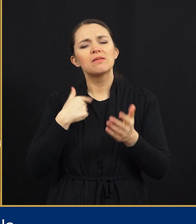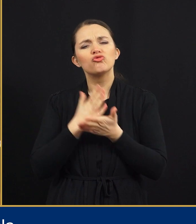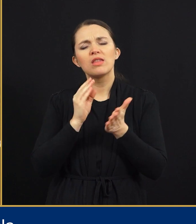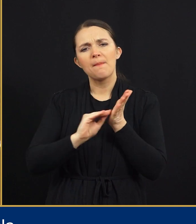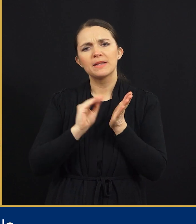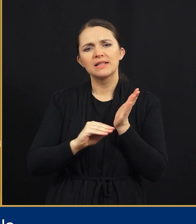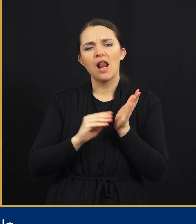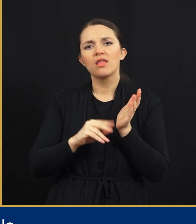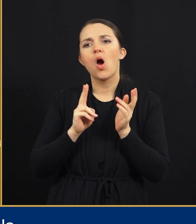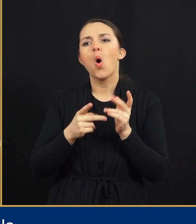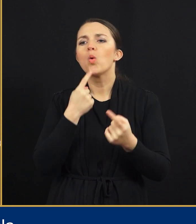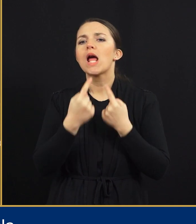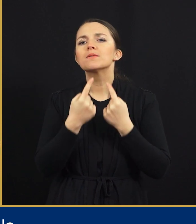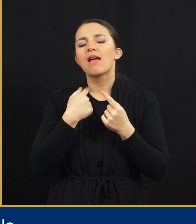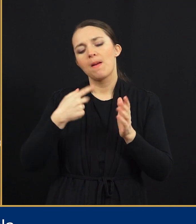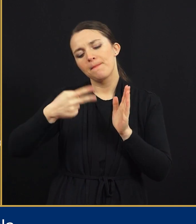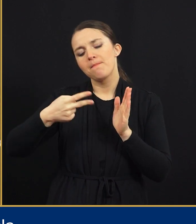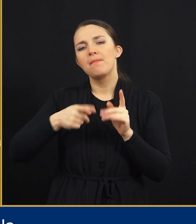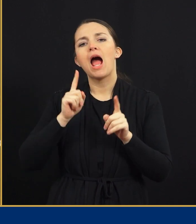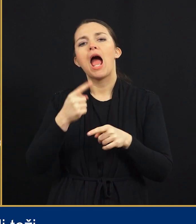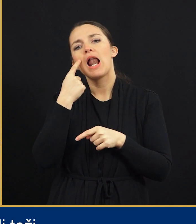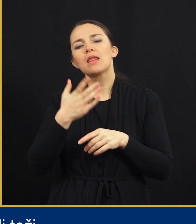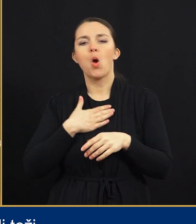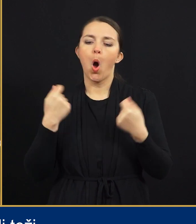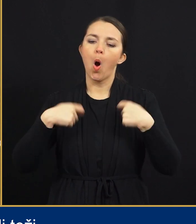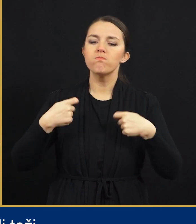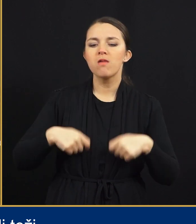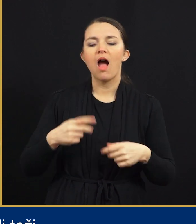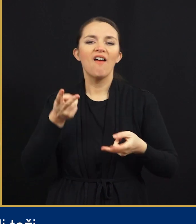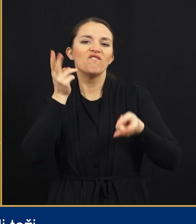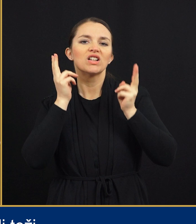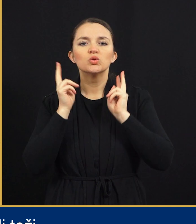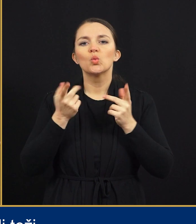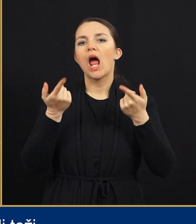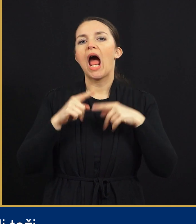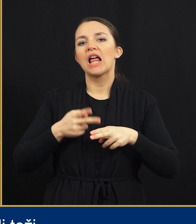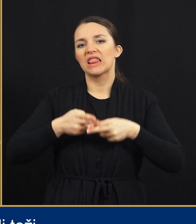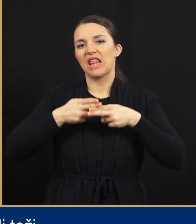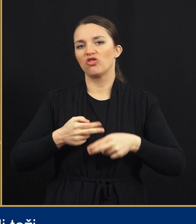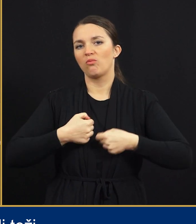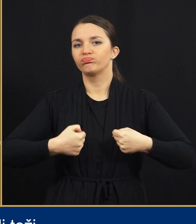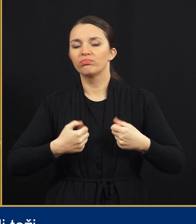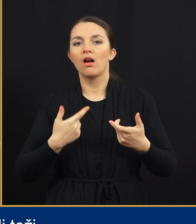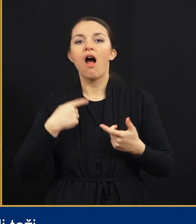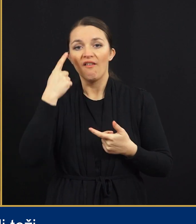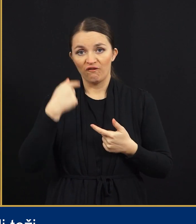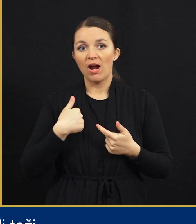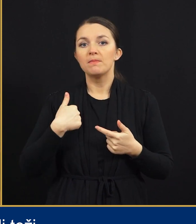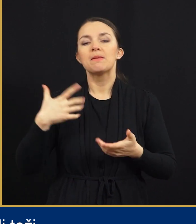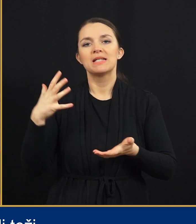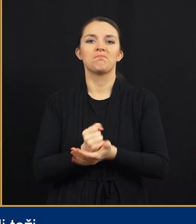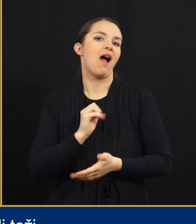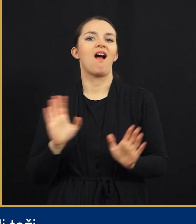Večkrat sem že zapisala, da kadar v razpravi preberem kaj o svoji obleki, frizuri ali teži, vem,